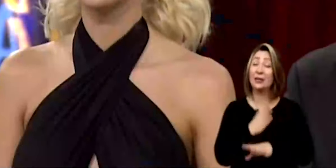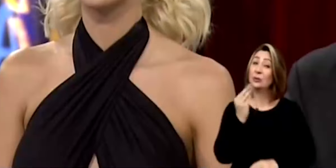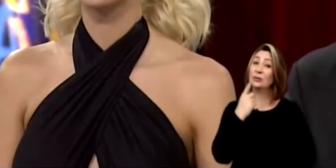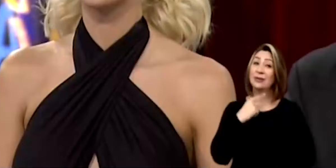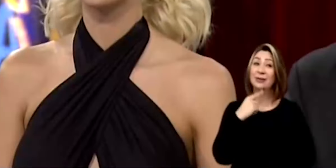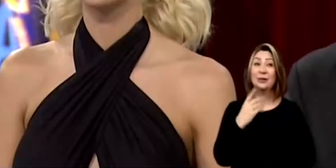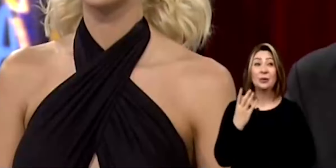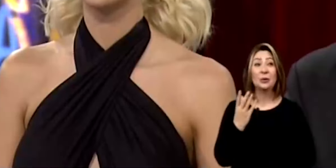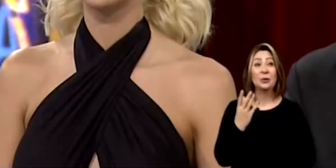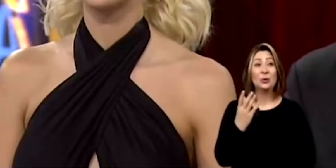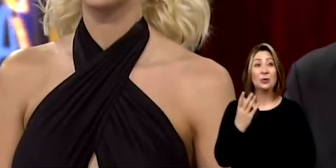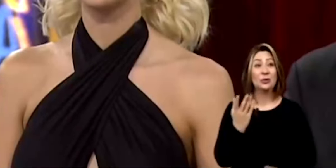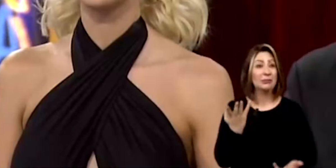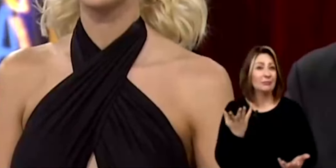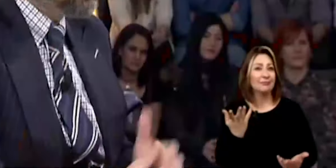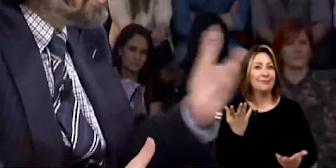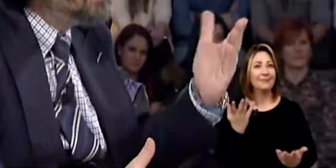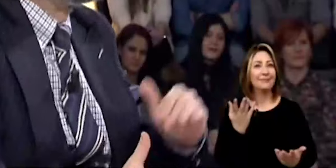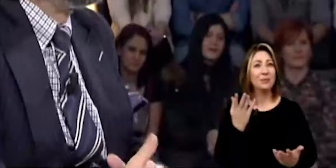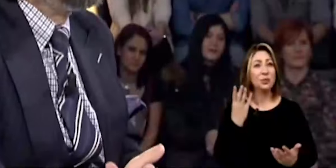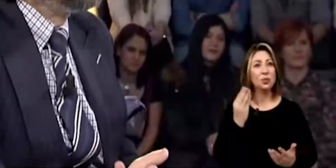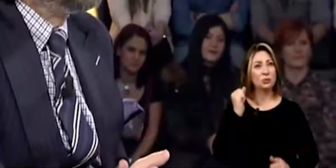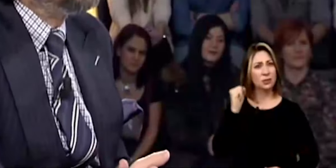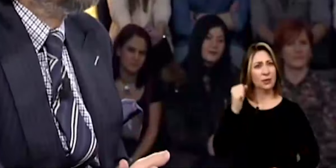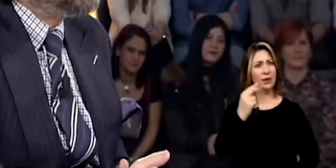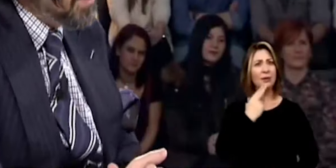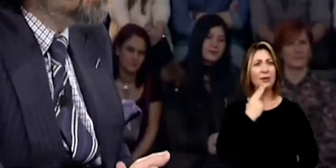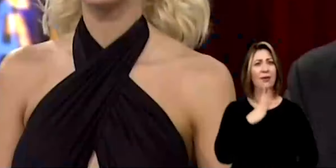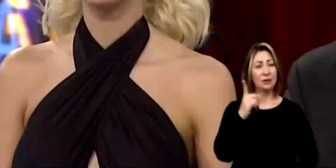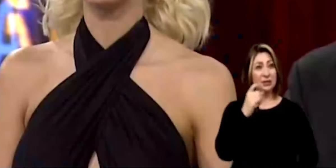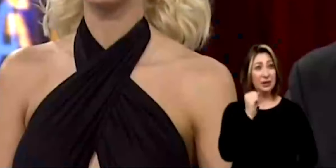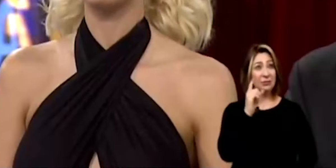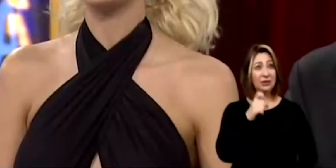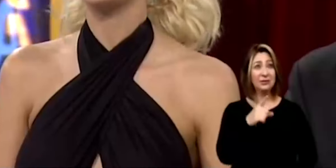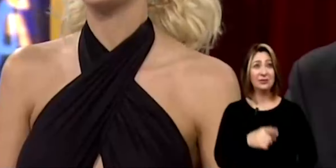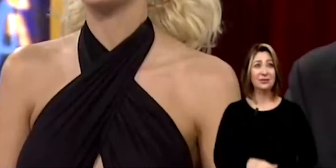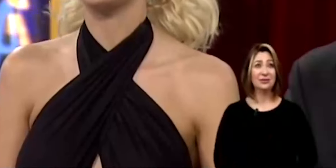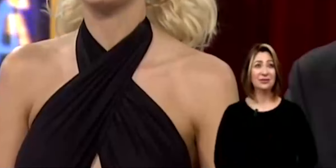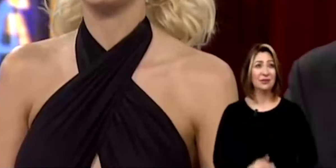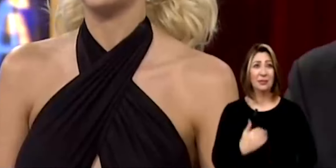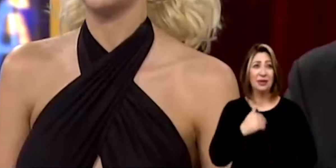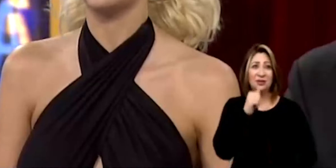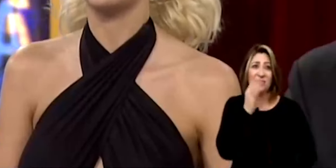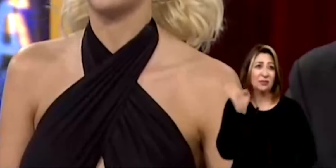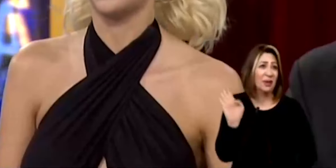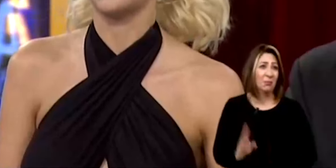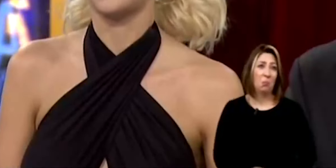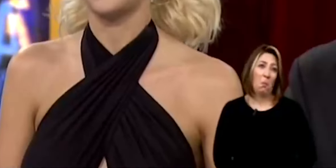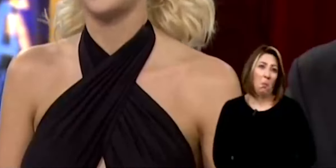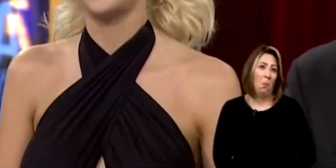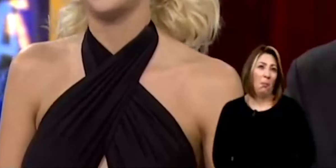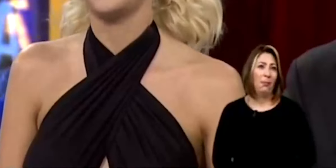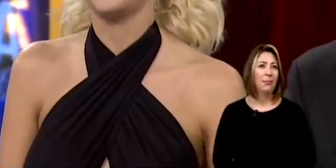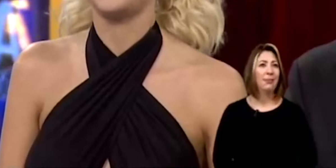hoş ve çok nasıl söyleyeyim, çok sert hanımlar var orada. Siz sert misinizdir? Ben hiç gitmedim. Bilmiyorum